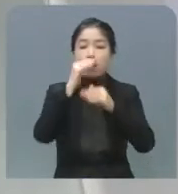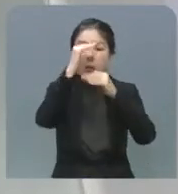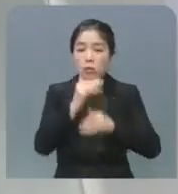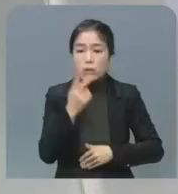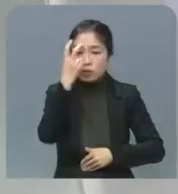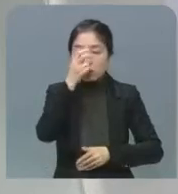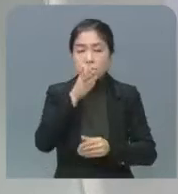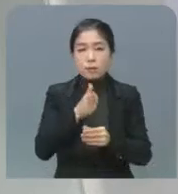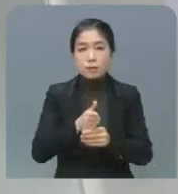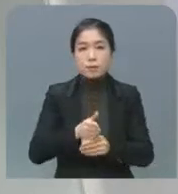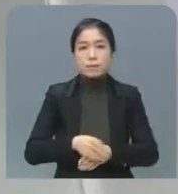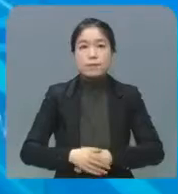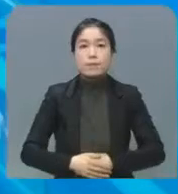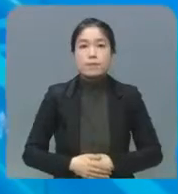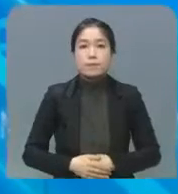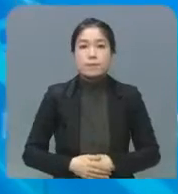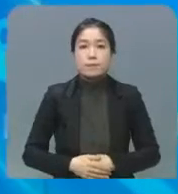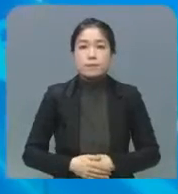있습니다